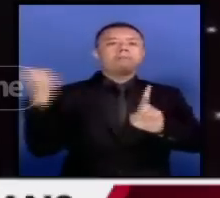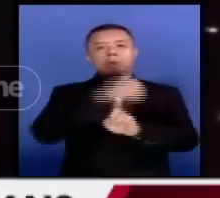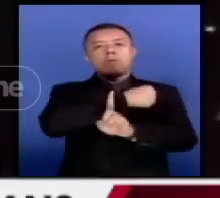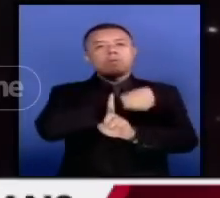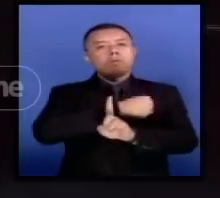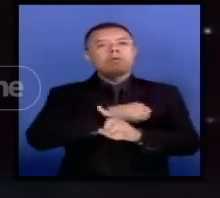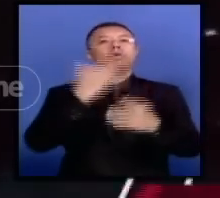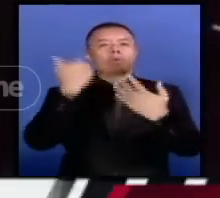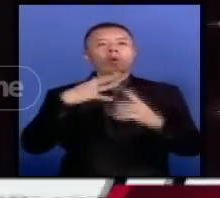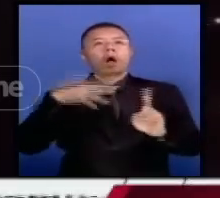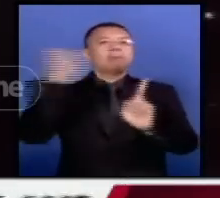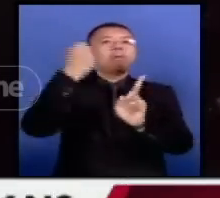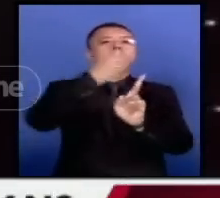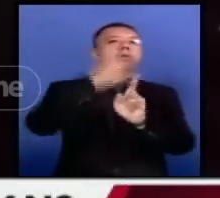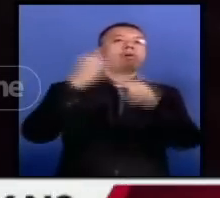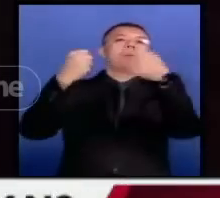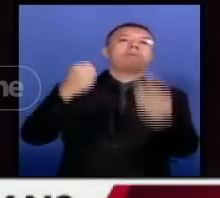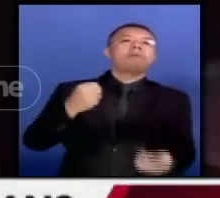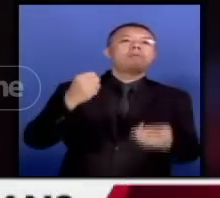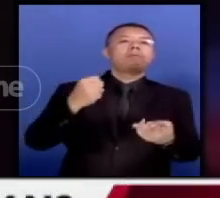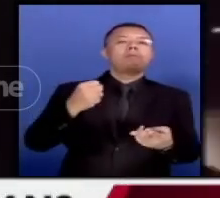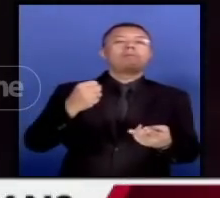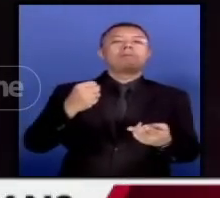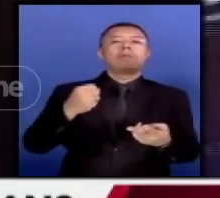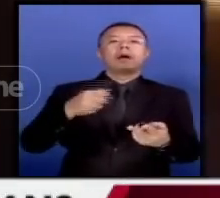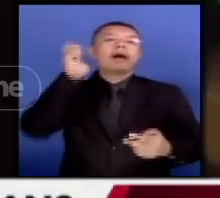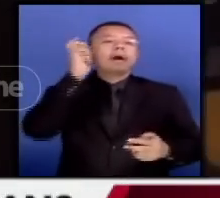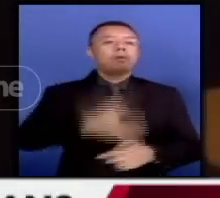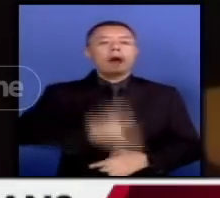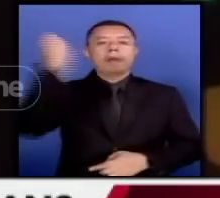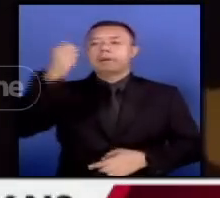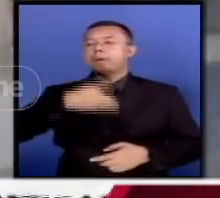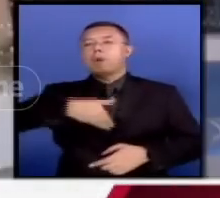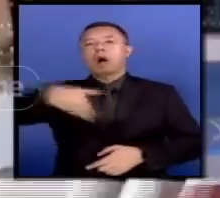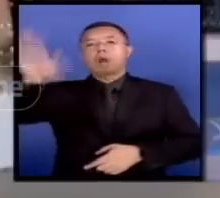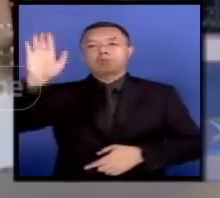itu. Habis ditonjokin tersungkur-sungkur dia ke bawah tuh, diambil HP-nya langsung dibawa kabur.